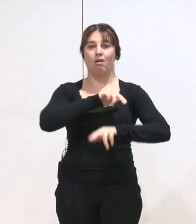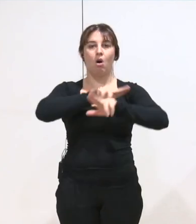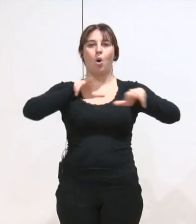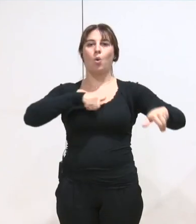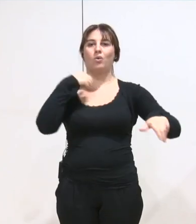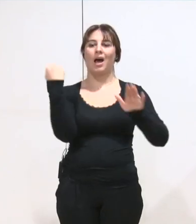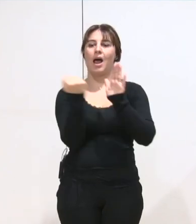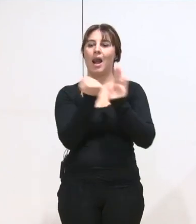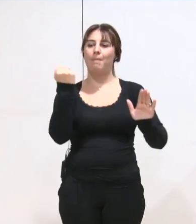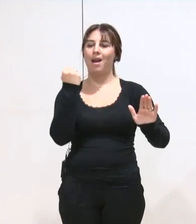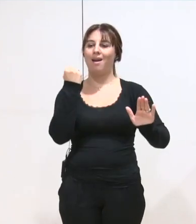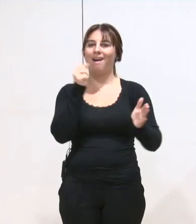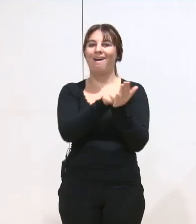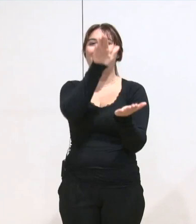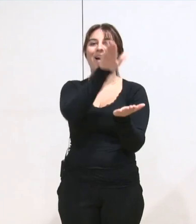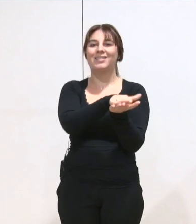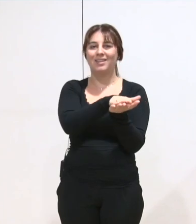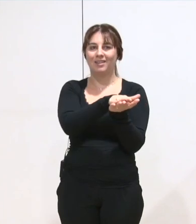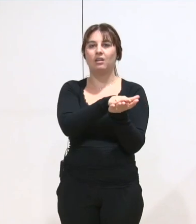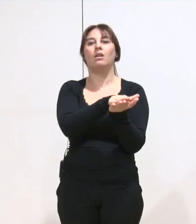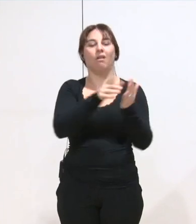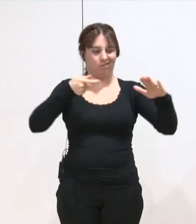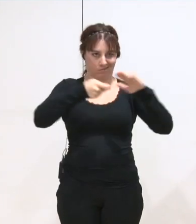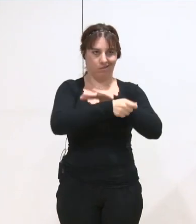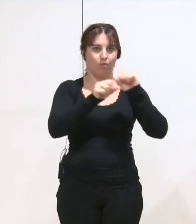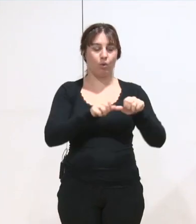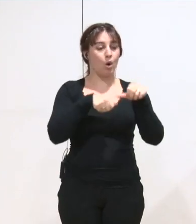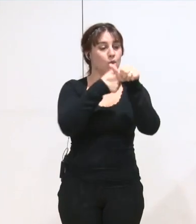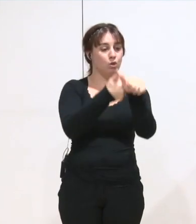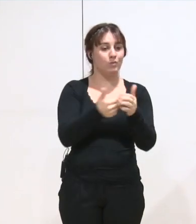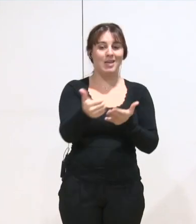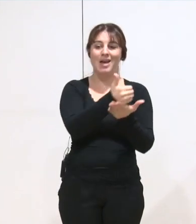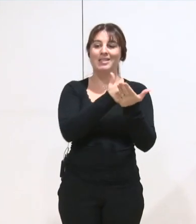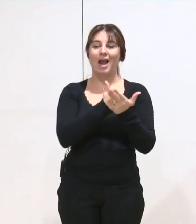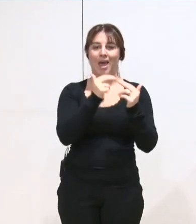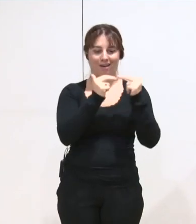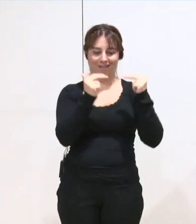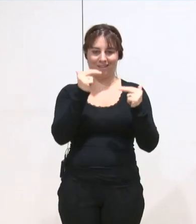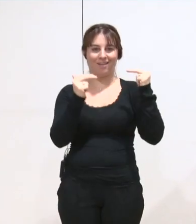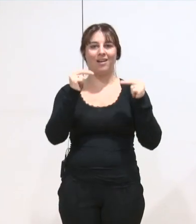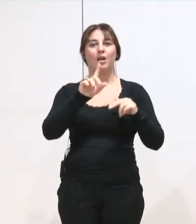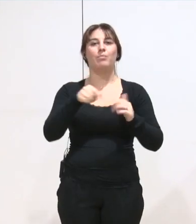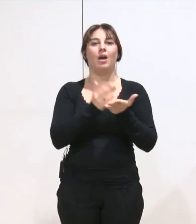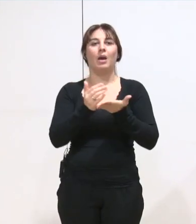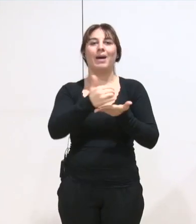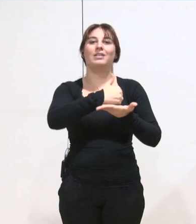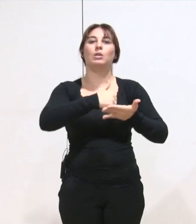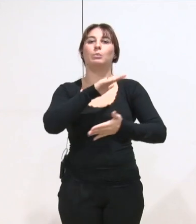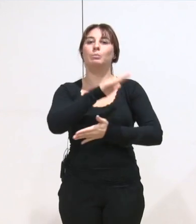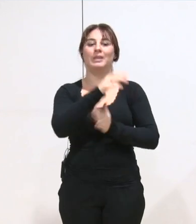labellisé, et ceci en fonction de leur indice de rémunération suivant la répartition qui est proposée dans la